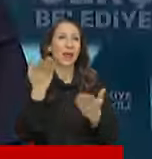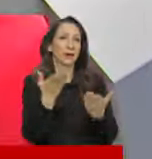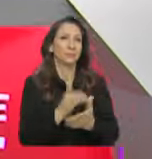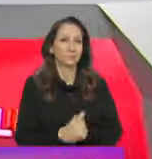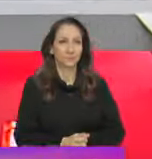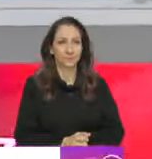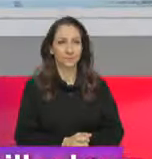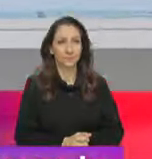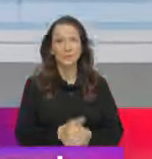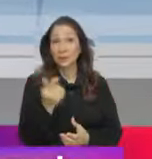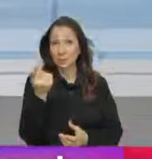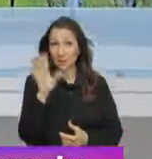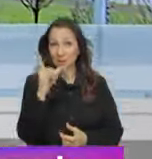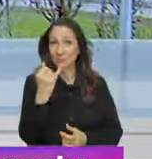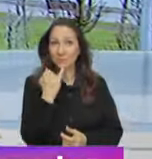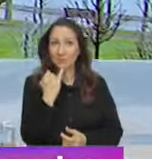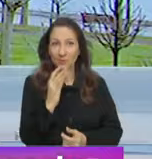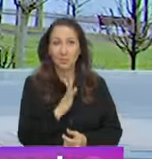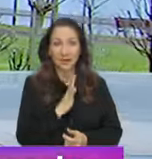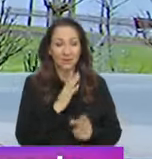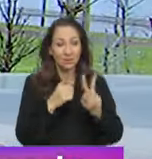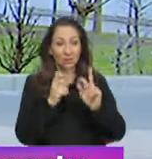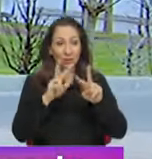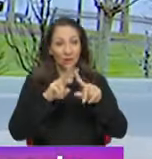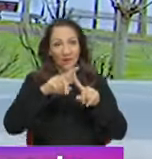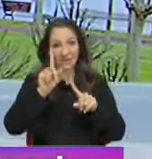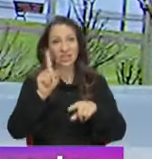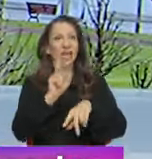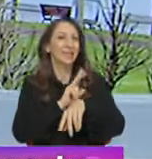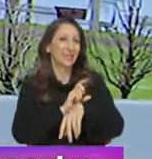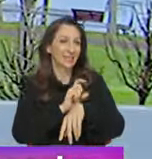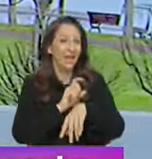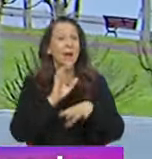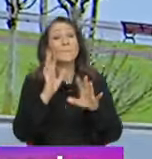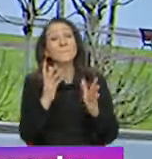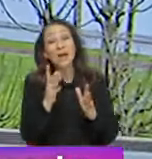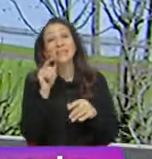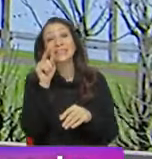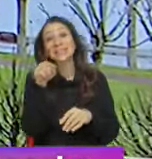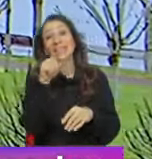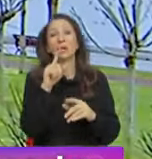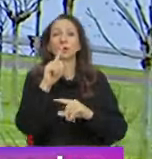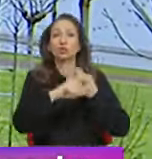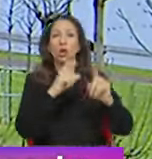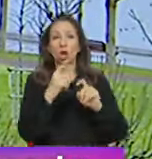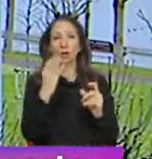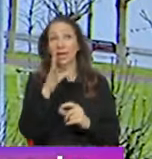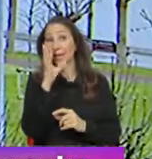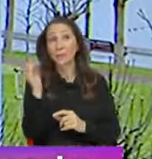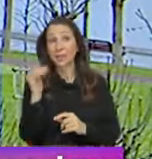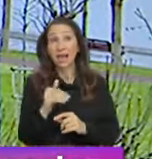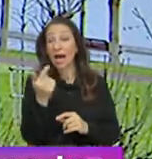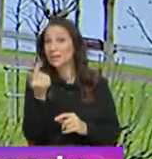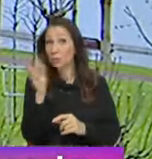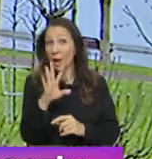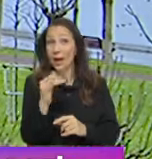liderler Birazdan bir misafirimiz olacak nav ekranlarında çalar saatte Belki de sizlerin de soruları olacaktır Kim gelecek